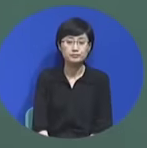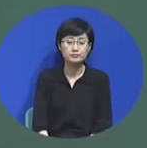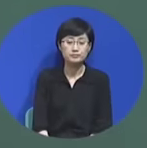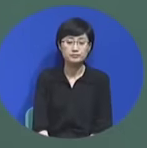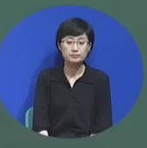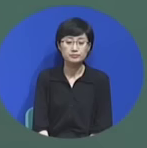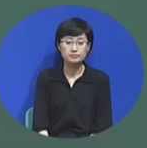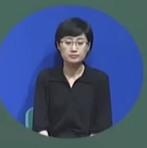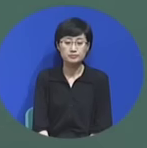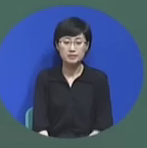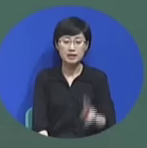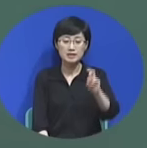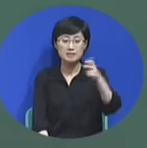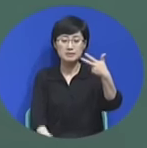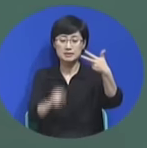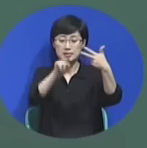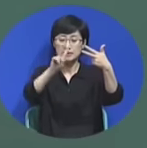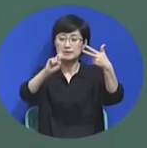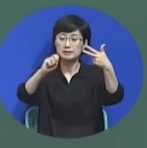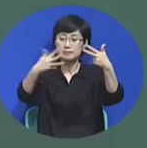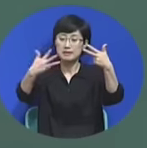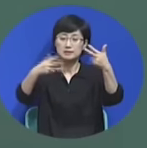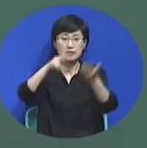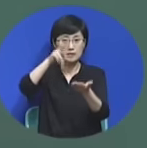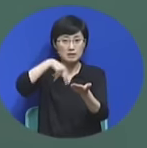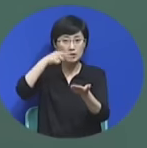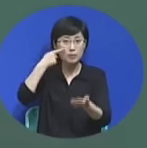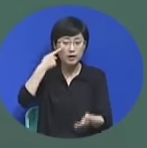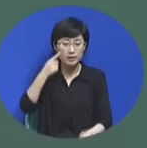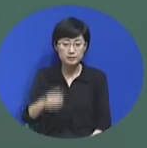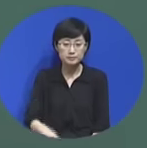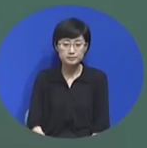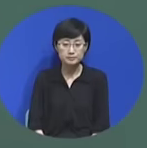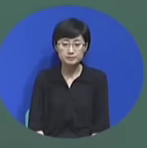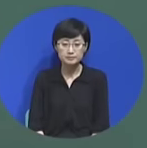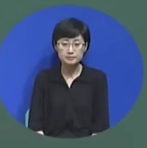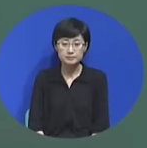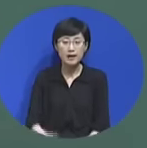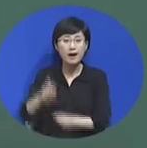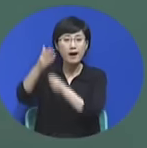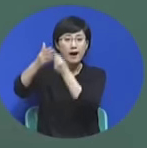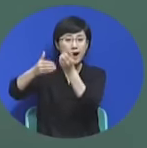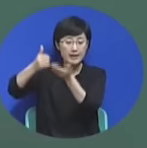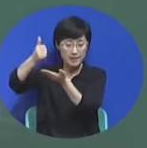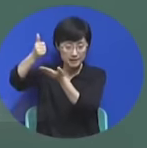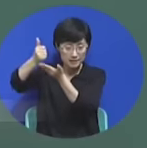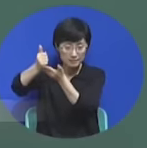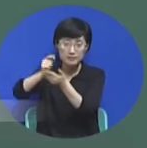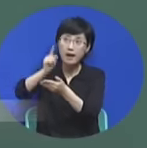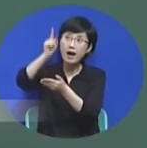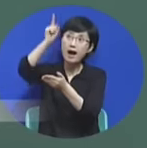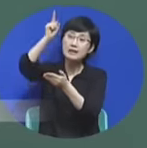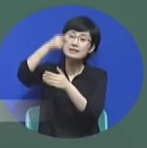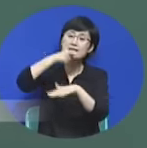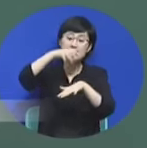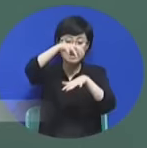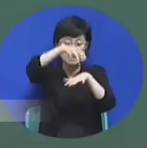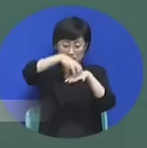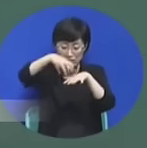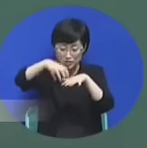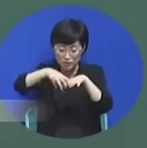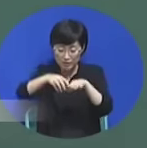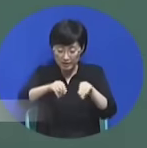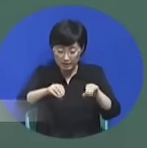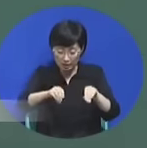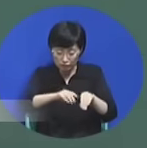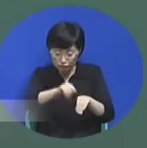那创世纪27章是以撒祝福雅各的内容。 우리 한번 28절 같이 한번 봉독합시다. 我们一起来读一下28节。 시작. 하나님은 하늘의 이슬과 땅의